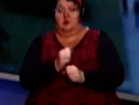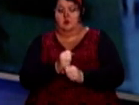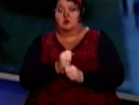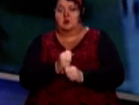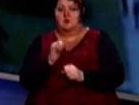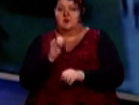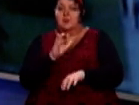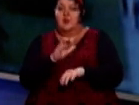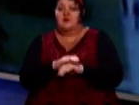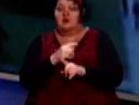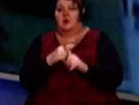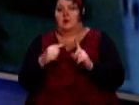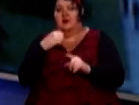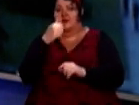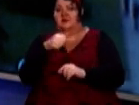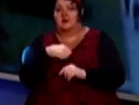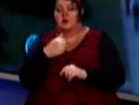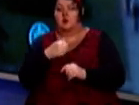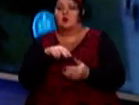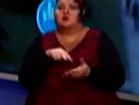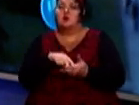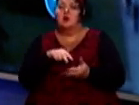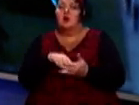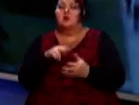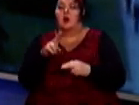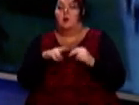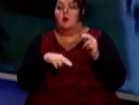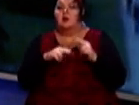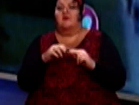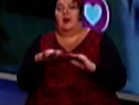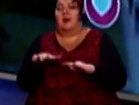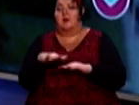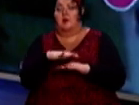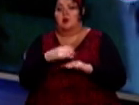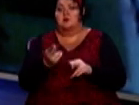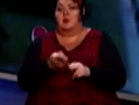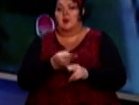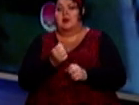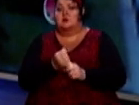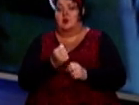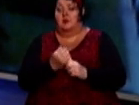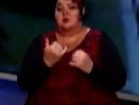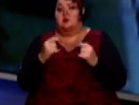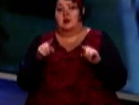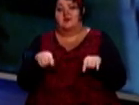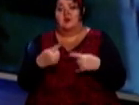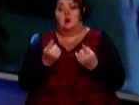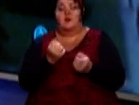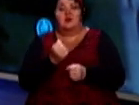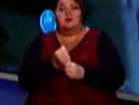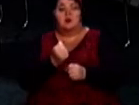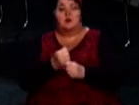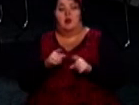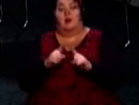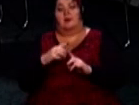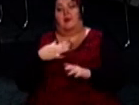ну, фактично півроку стояв будівельний майданчик без робіт. Зараз відновилися роботи. То, ну, так, на